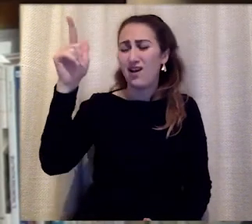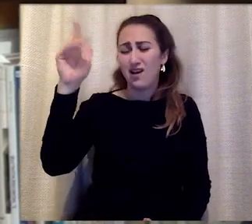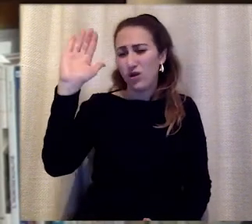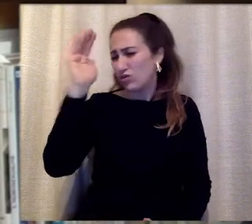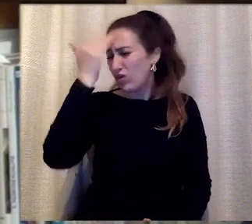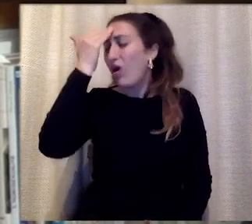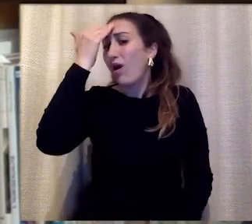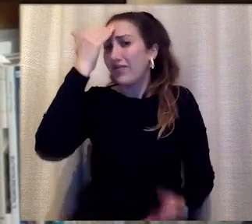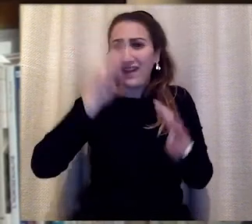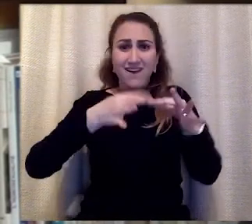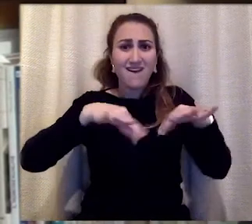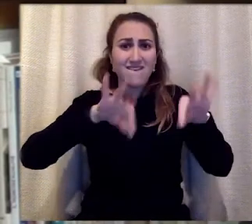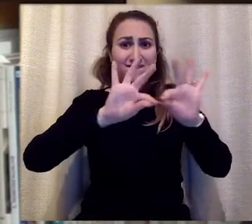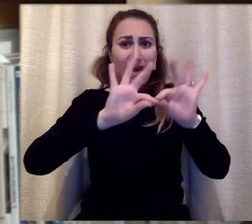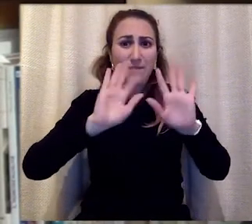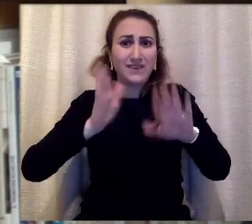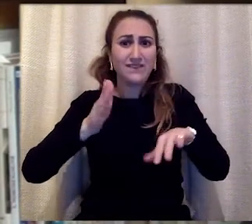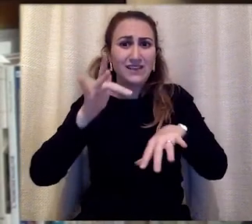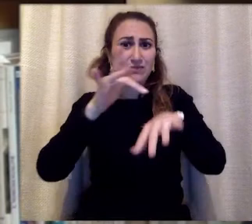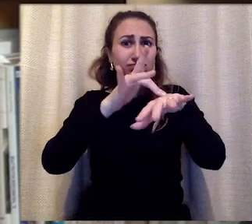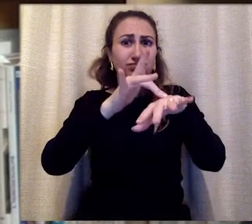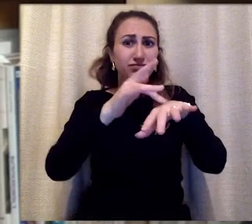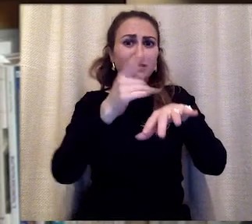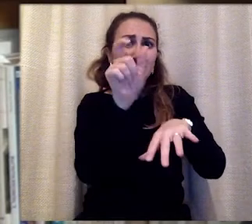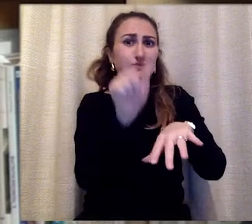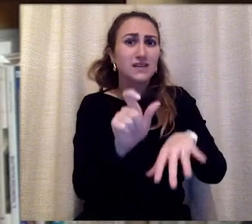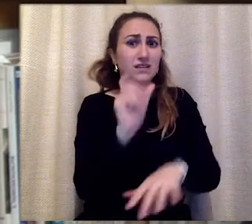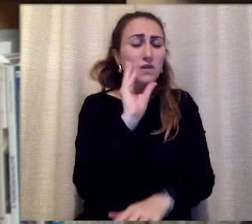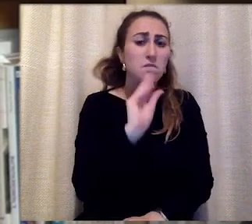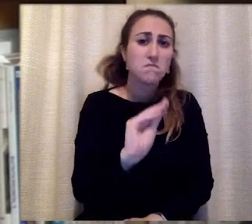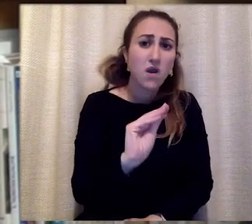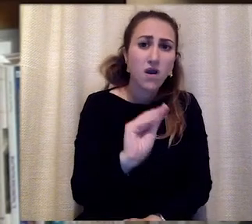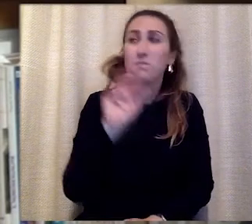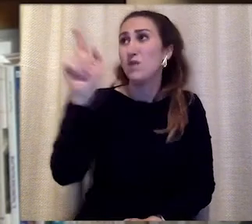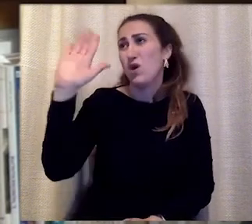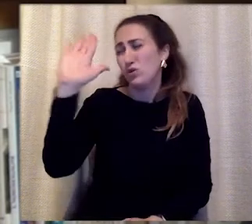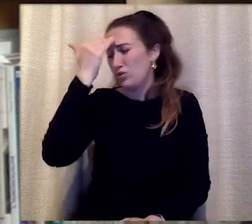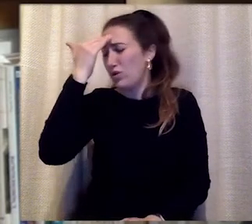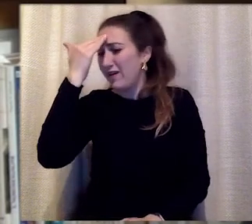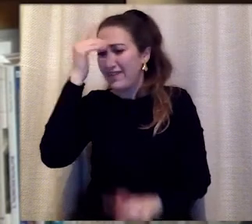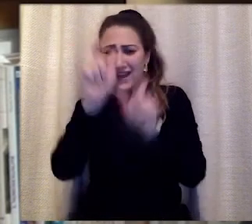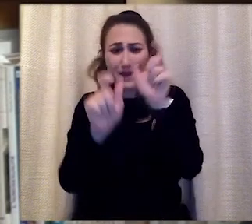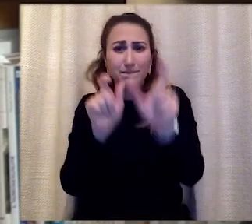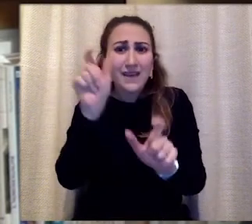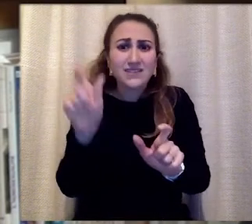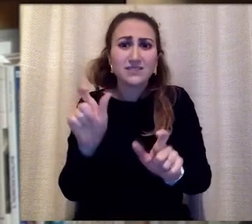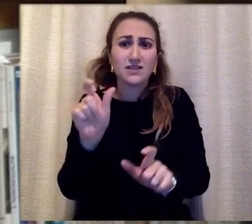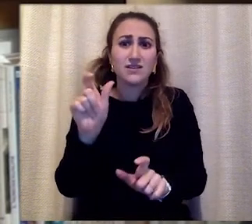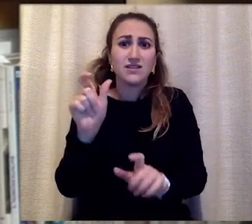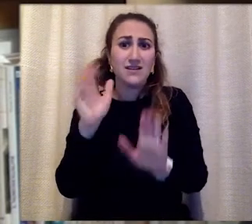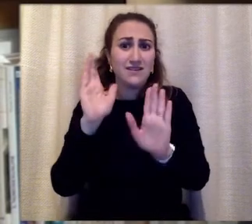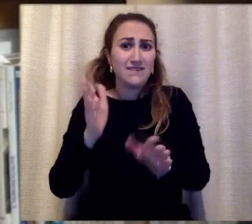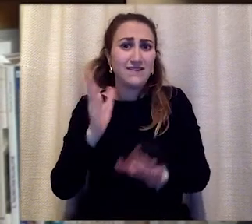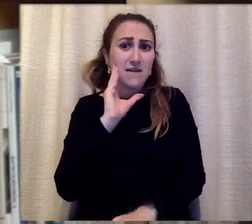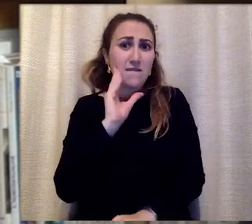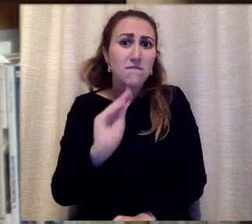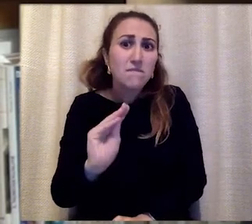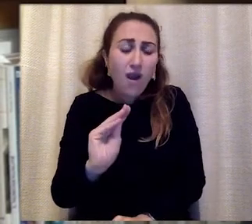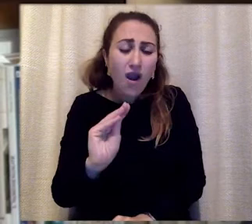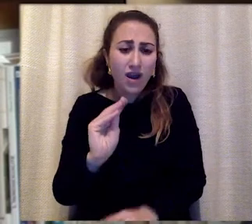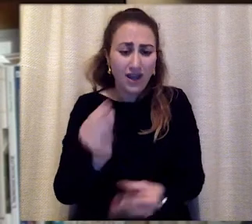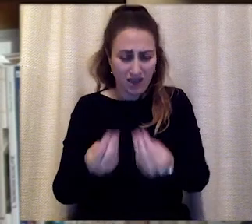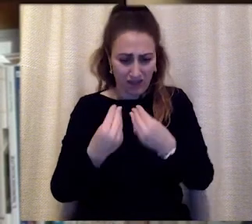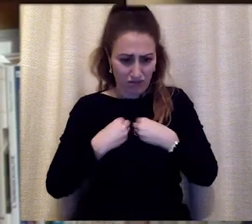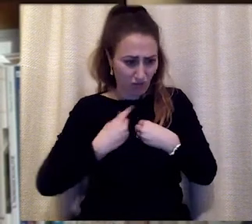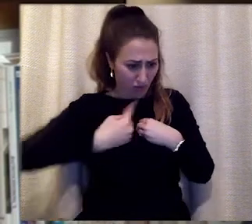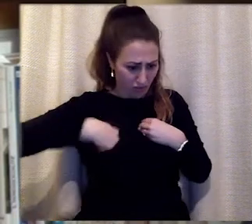les familles, les amis qui sont partis et qui nous laissent ce vide, cette absence. Et